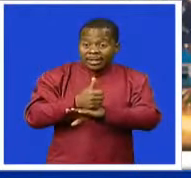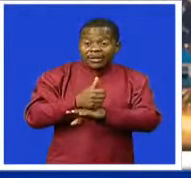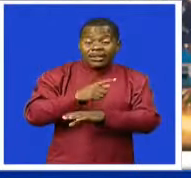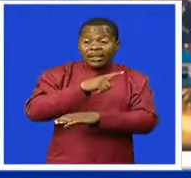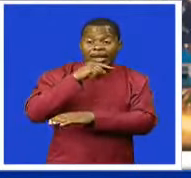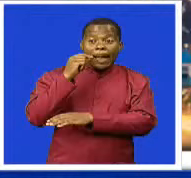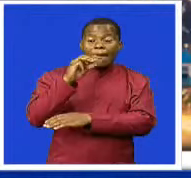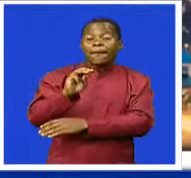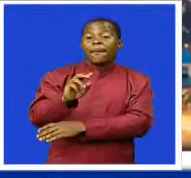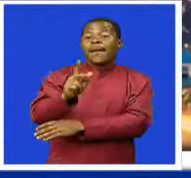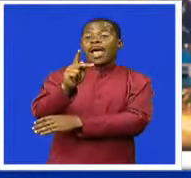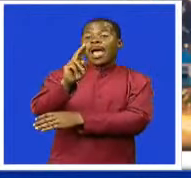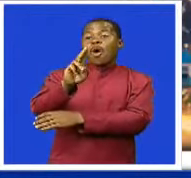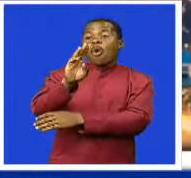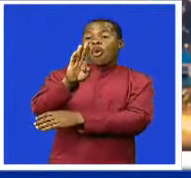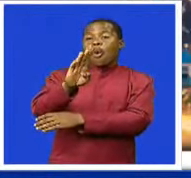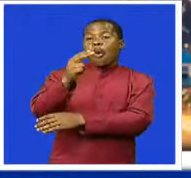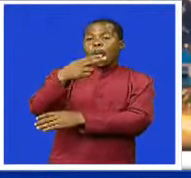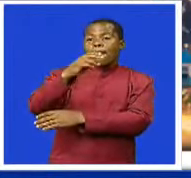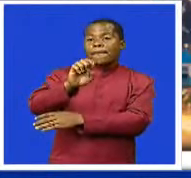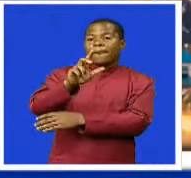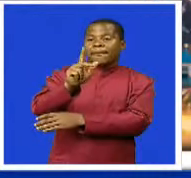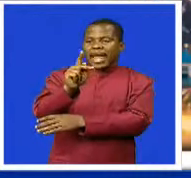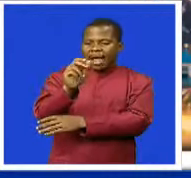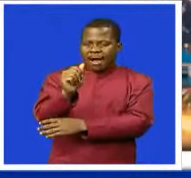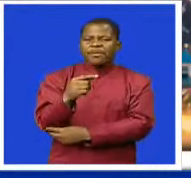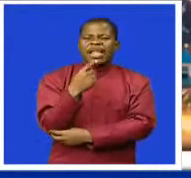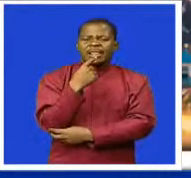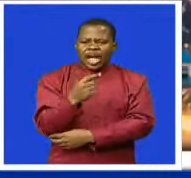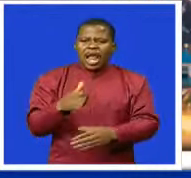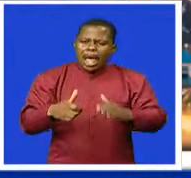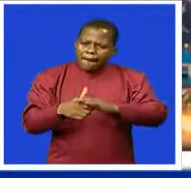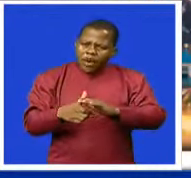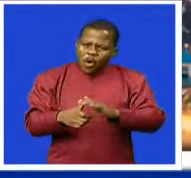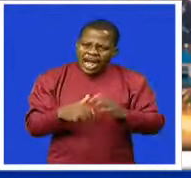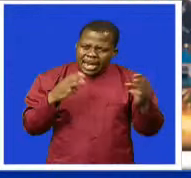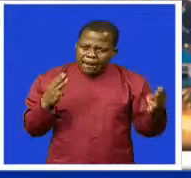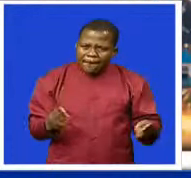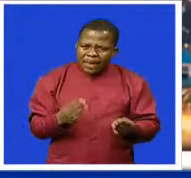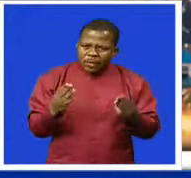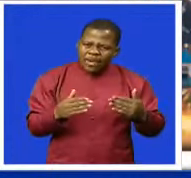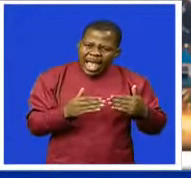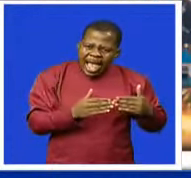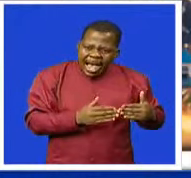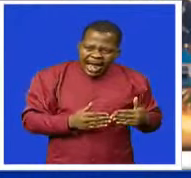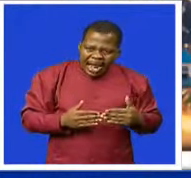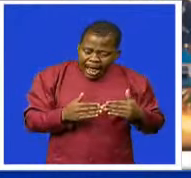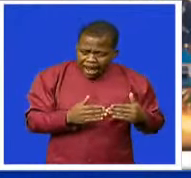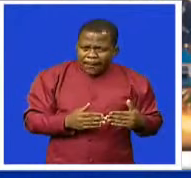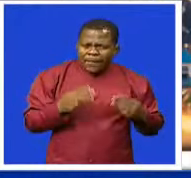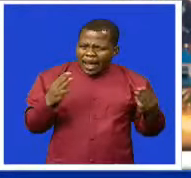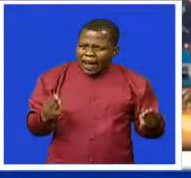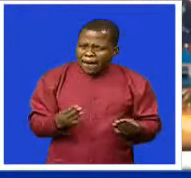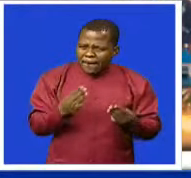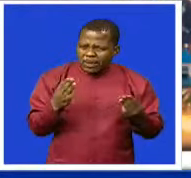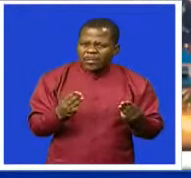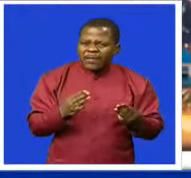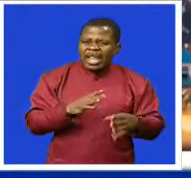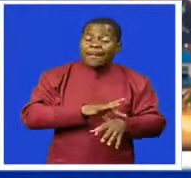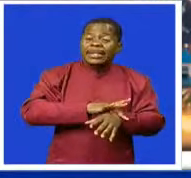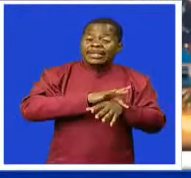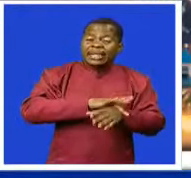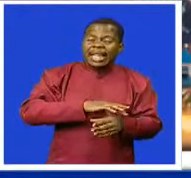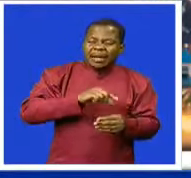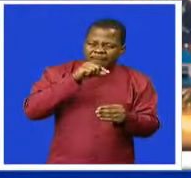nesifo samdlavuza siphinze sibasekele. Kubheka bekakhuluma ngesikhathi bahlonipha labo lesabasincobile lesifo emcimbeni